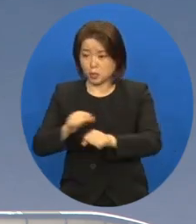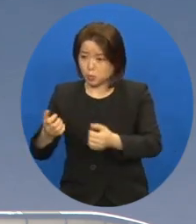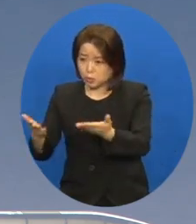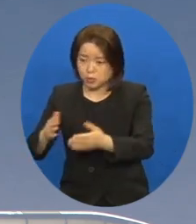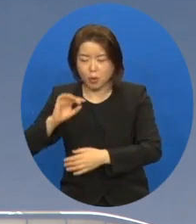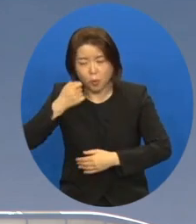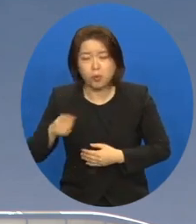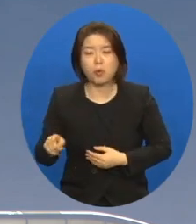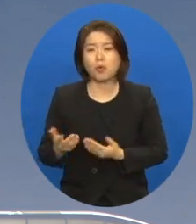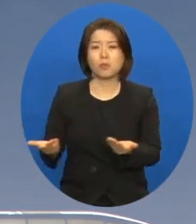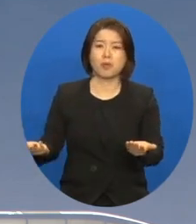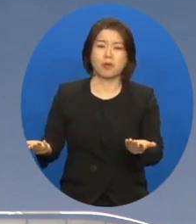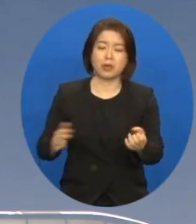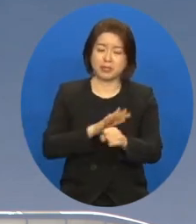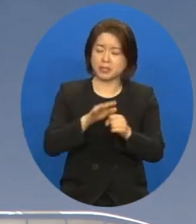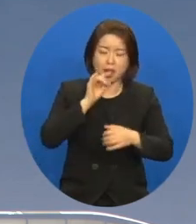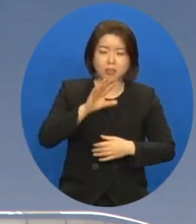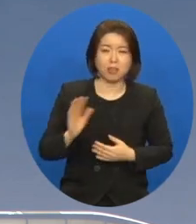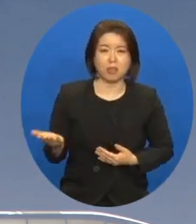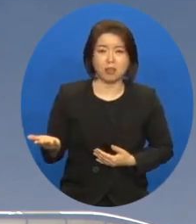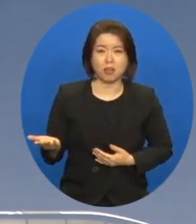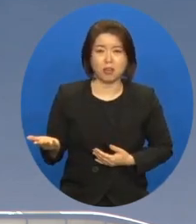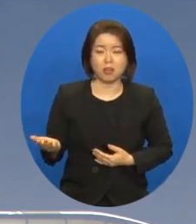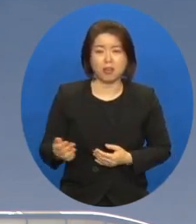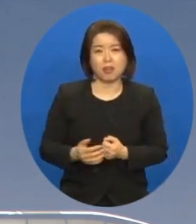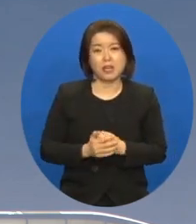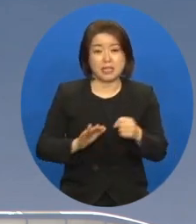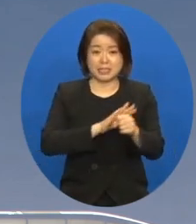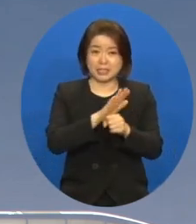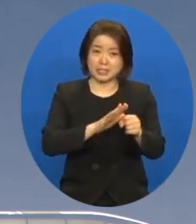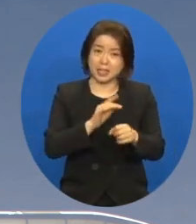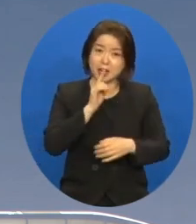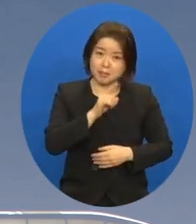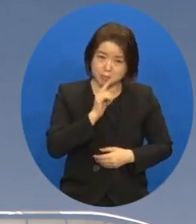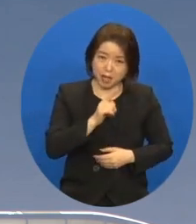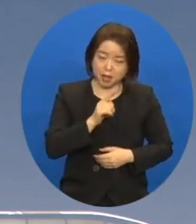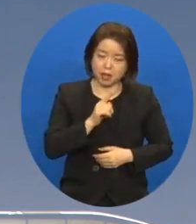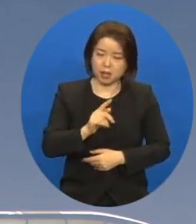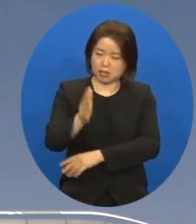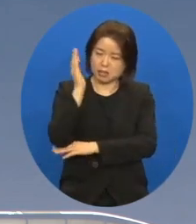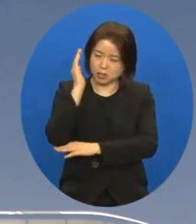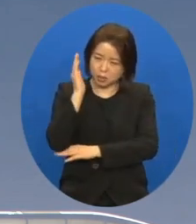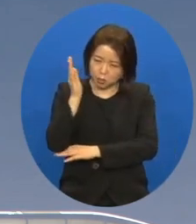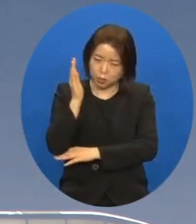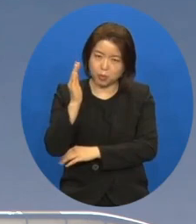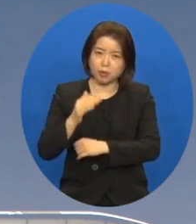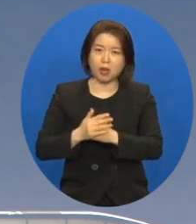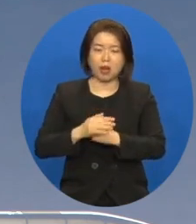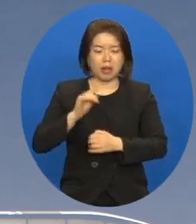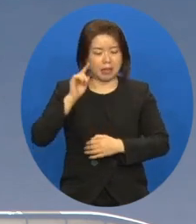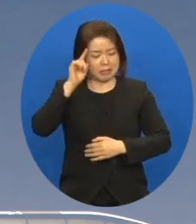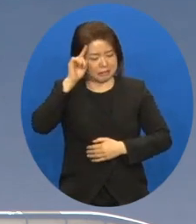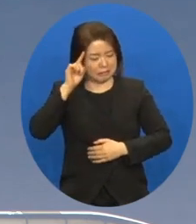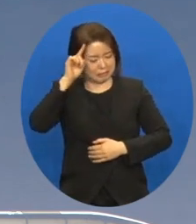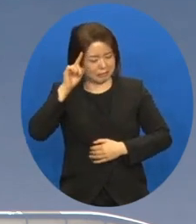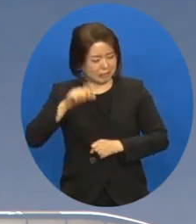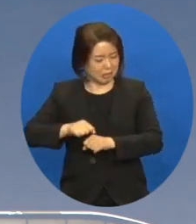되고 사랑이 안 되는데 사랑하라는 말, 사랑하라는 설교가 스트레스만 되는